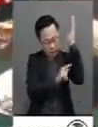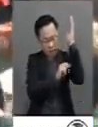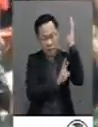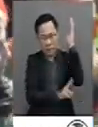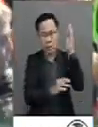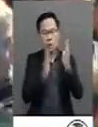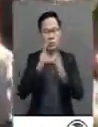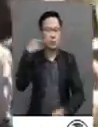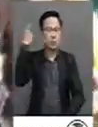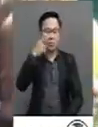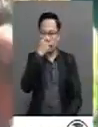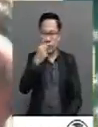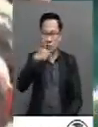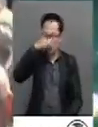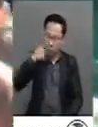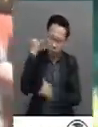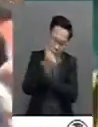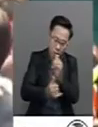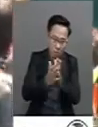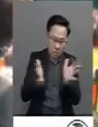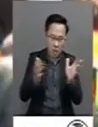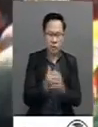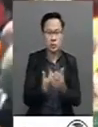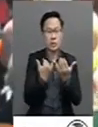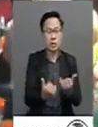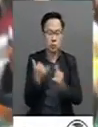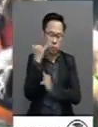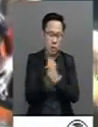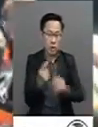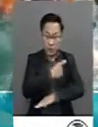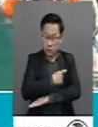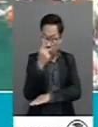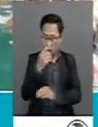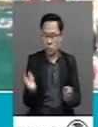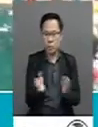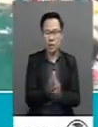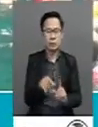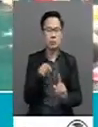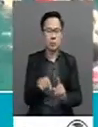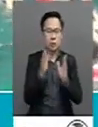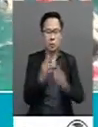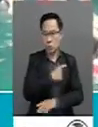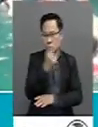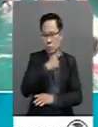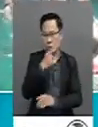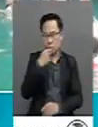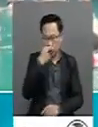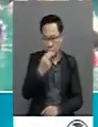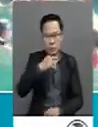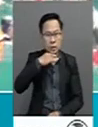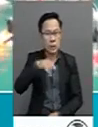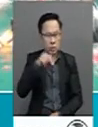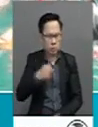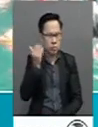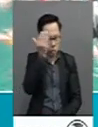ที่ยวทั้งชาวไทยและชาวต่างชาติจำนวนมากก็บอกว่ายอดนักท่องเที่ยวในแต่ละวันนะคะมีไม่ต่ำกว่า1,000 คน ค่ะไม่ไปไม่ได้แล้วสำหรับประเทศไท